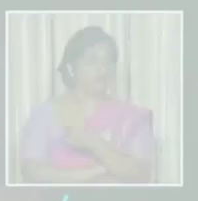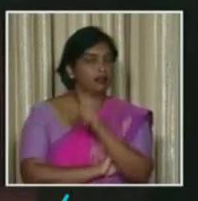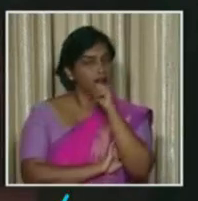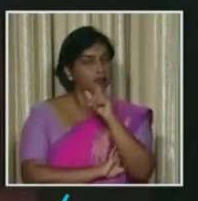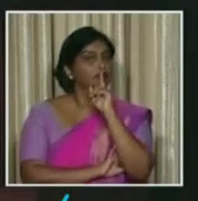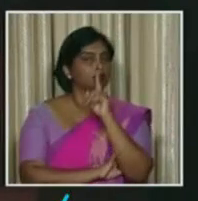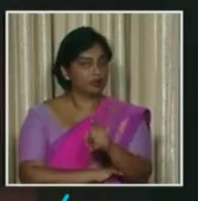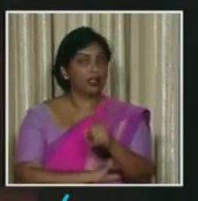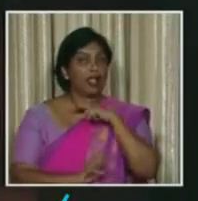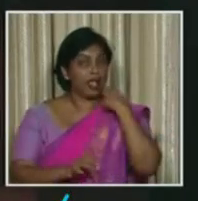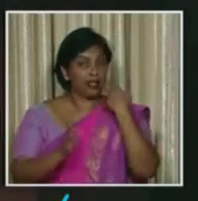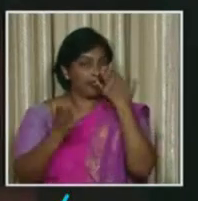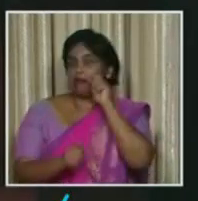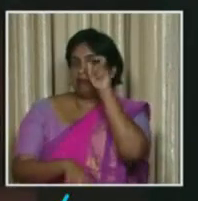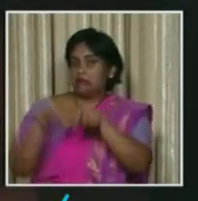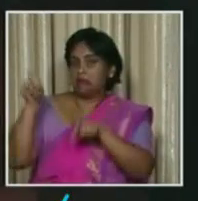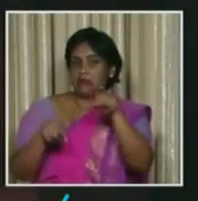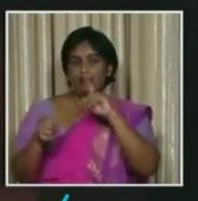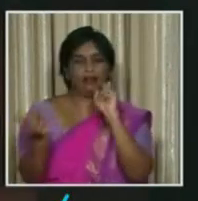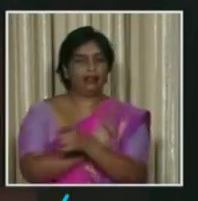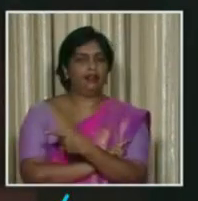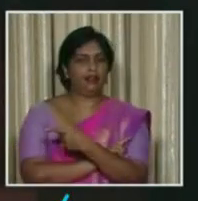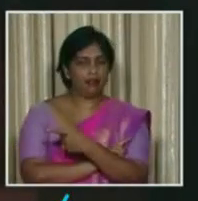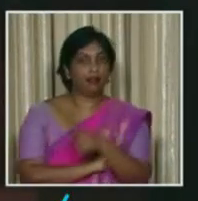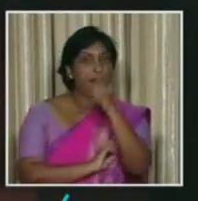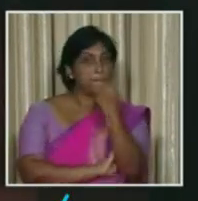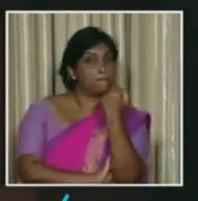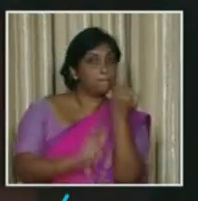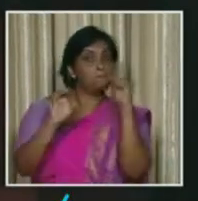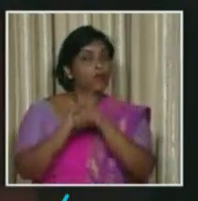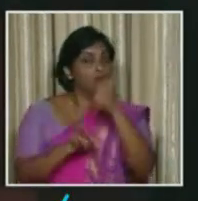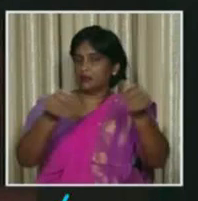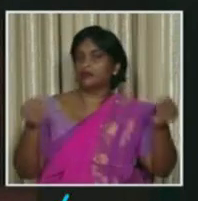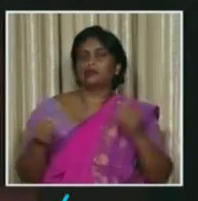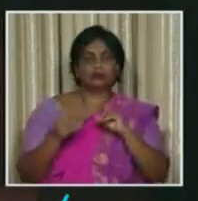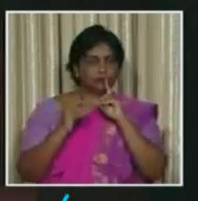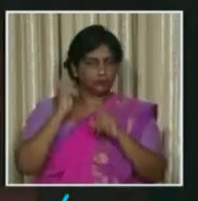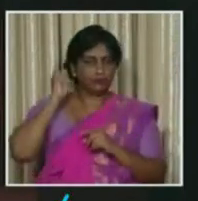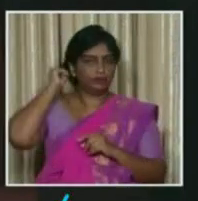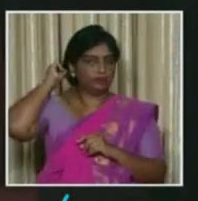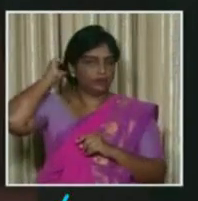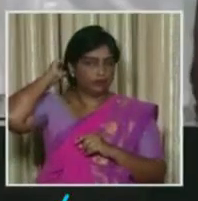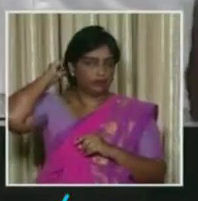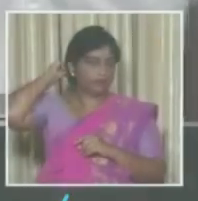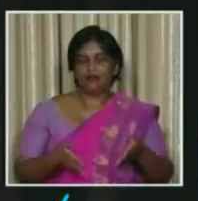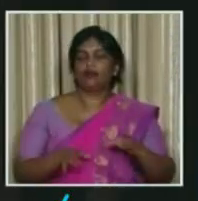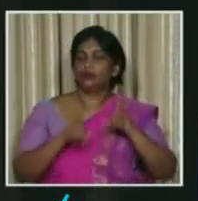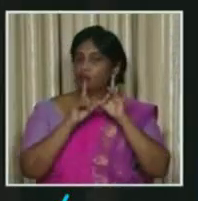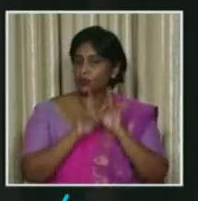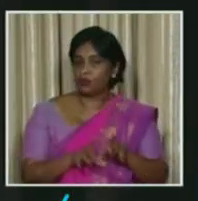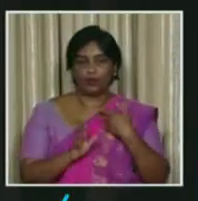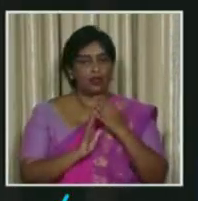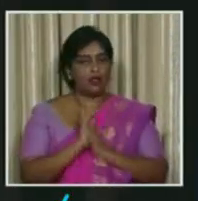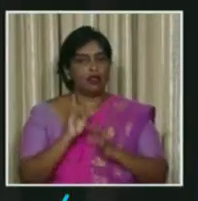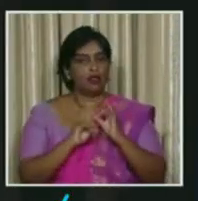අය. අතේ ලේ තවරුණු අය. මේගොල්ල බලයට ආවේ පාස්කු ප්‍රහාරය නිකුණලා. ලාක යන්න පුස්තකාලයට ගිහලා ගන්න.